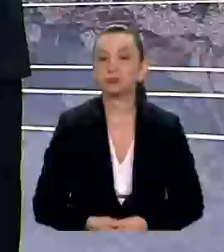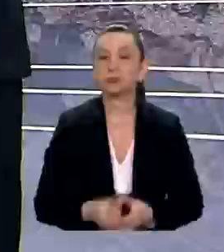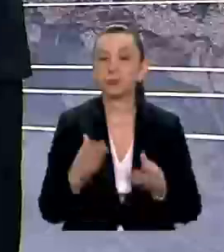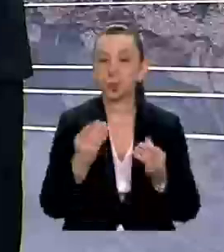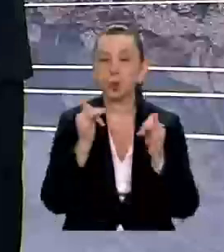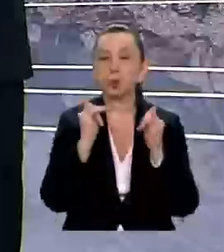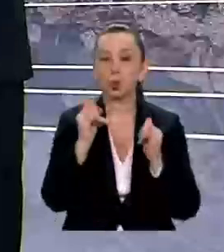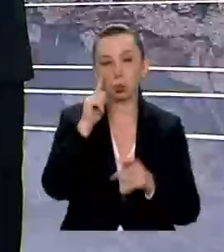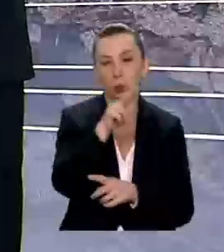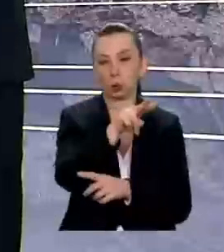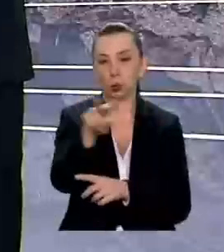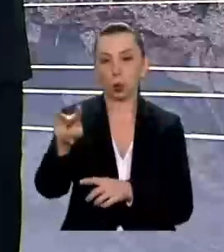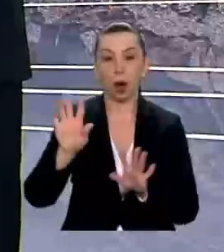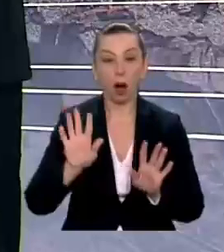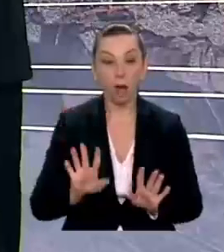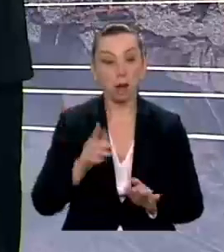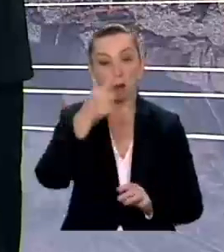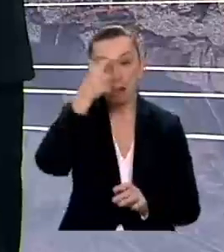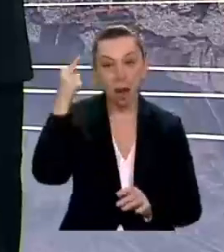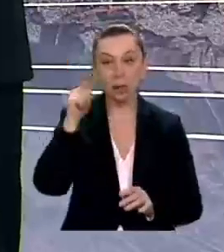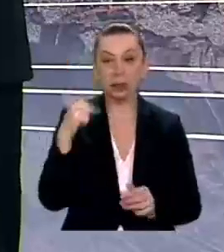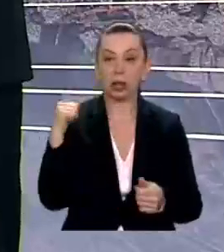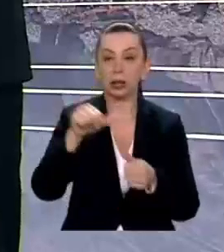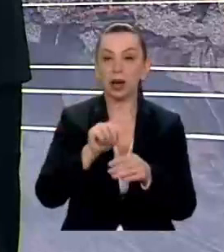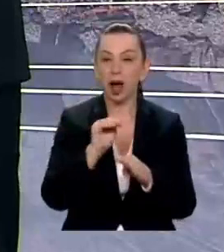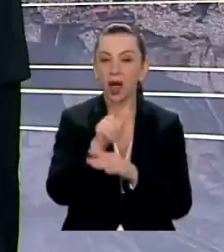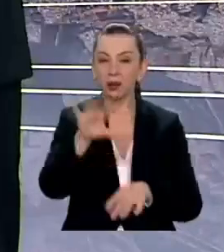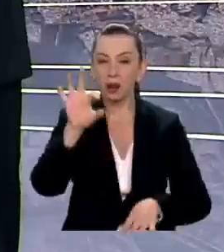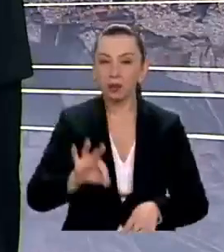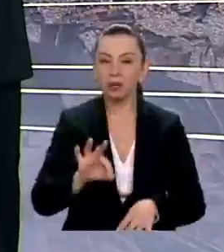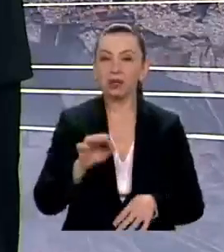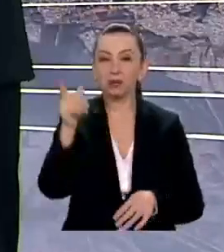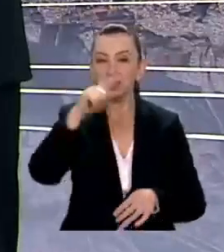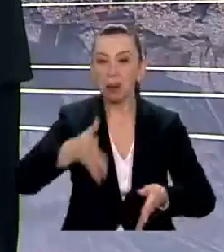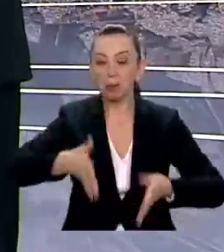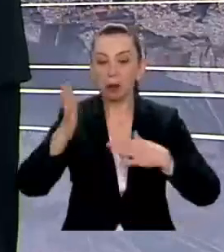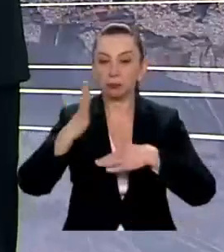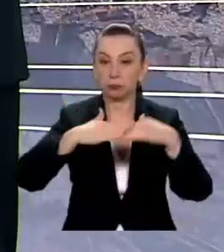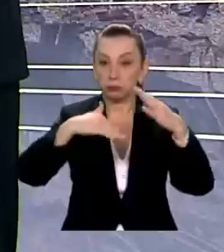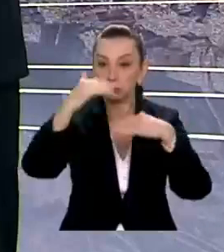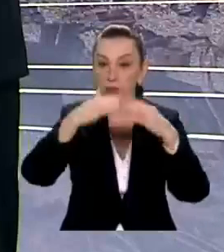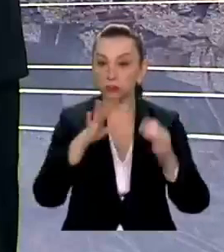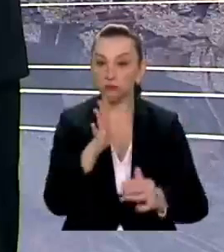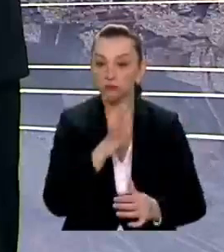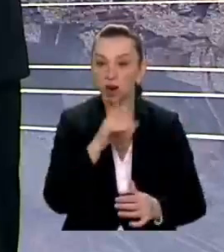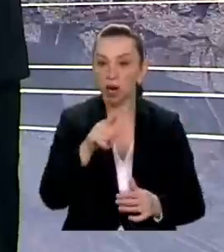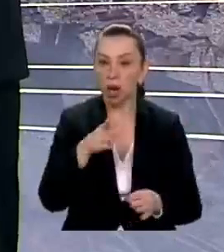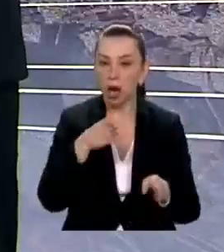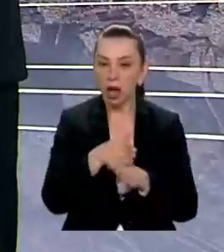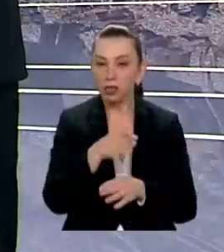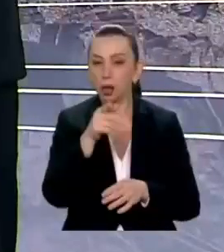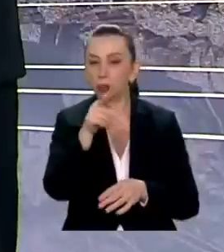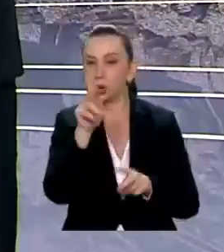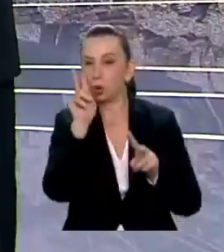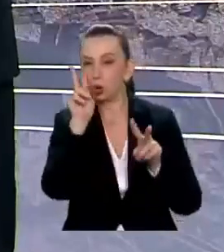Dehşet verici görüntüler bunlar. Ama belki de yeniden hayata başlarken, yeniden binalar inşa ederken aslında en çok da